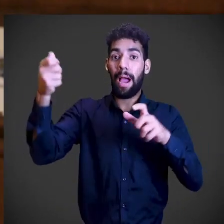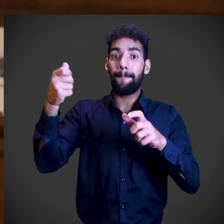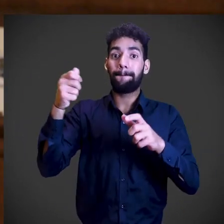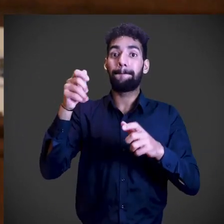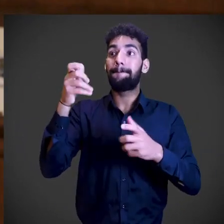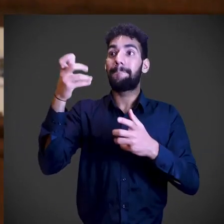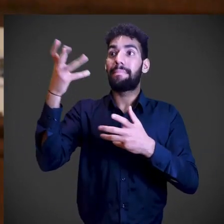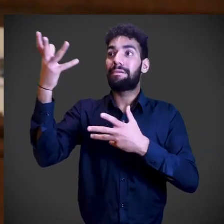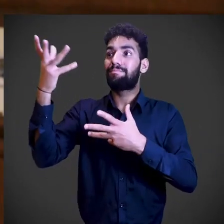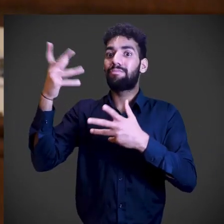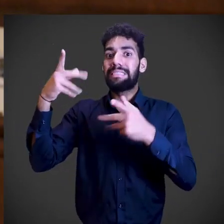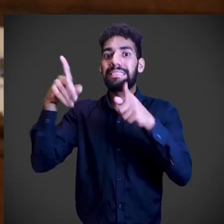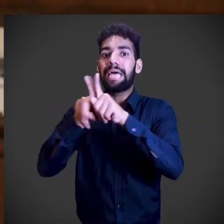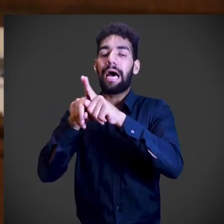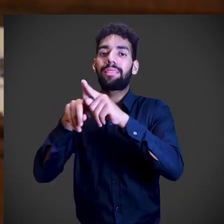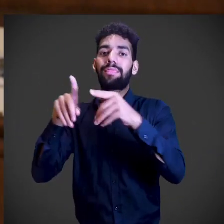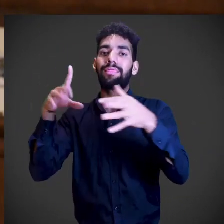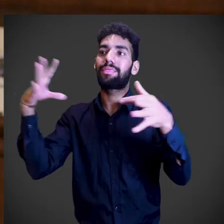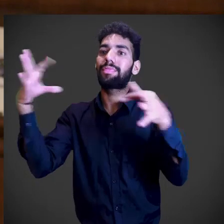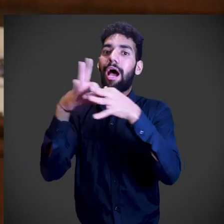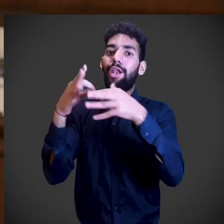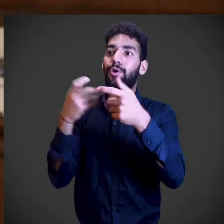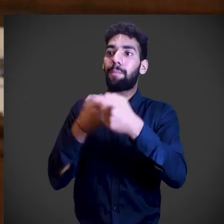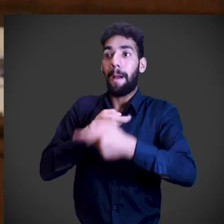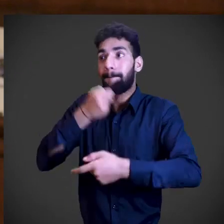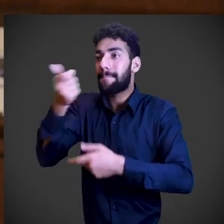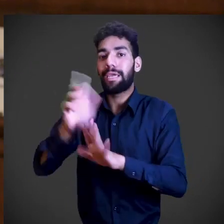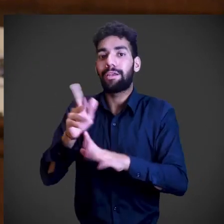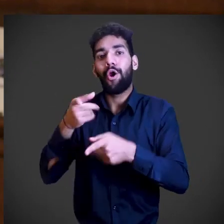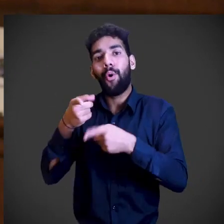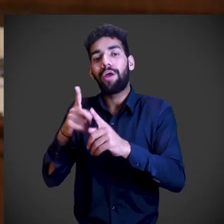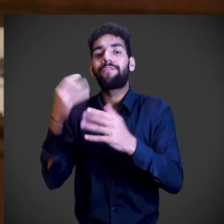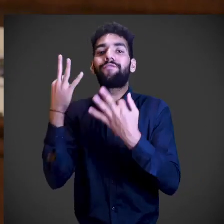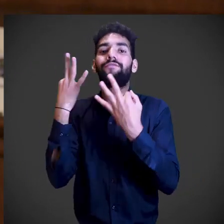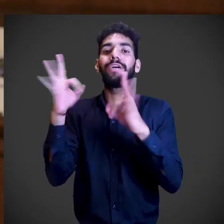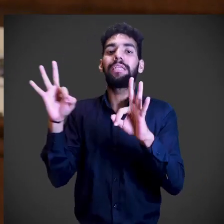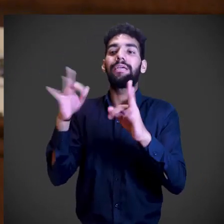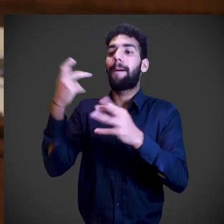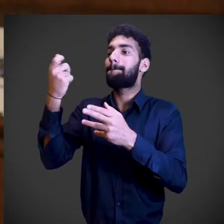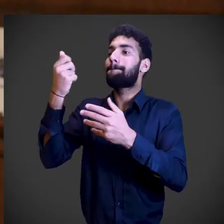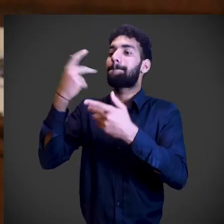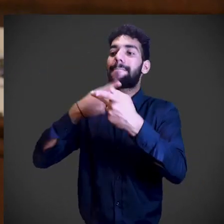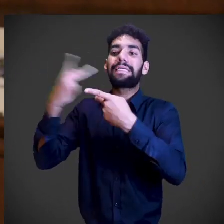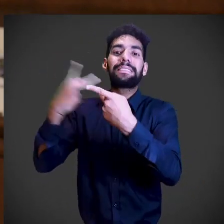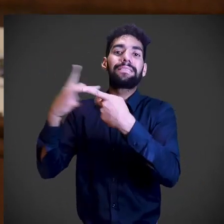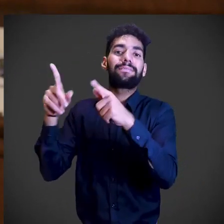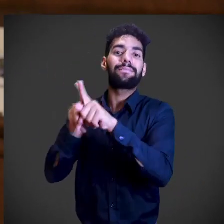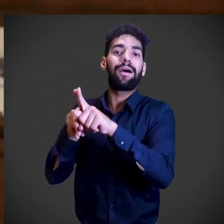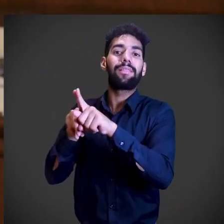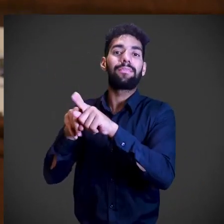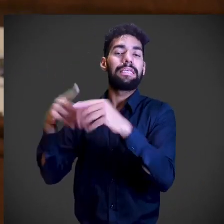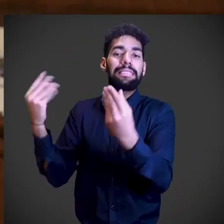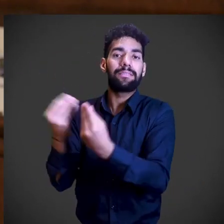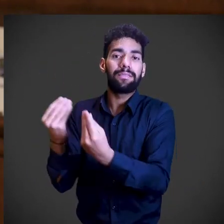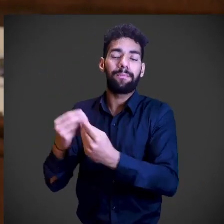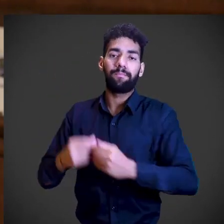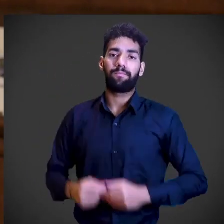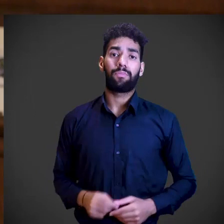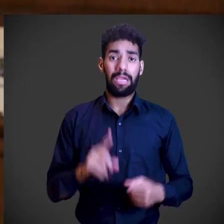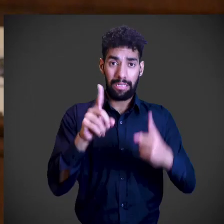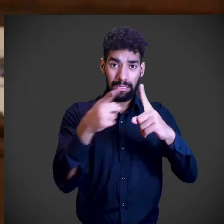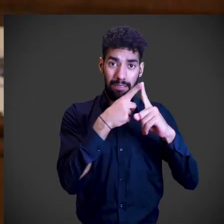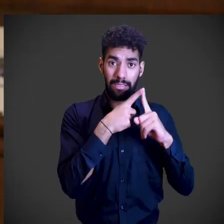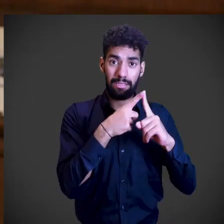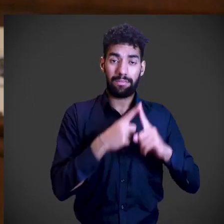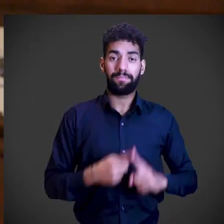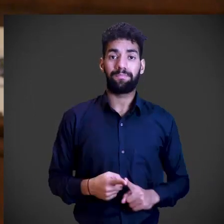सकें बग़ैर रुकावटों के। नॉर्मली दो तरह की रुकावटें पेश आती हैं। एक तो होता है कि